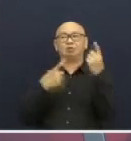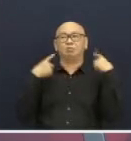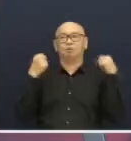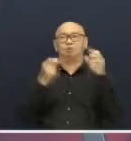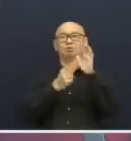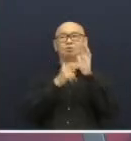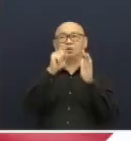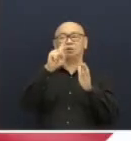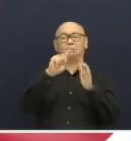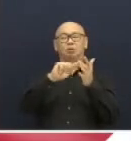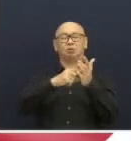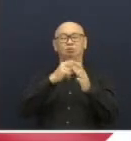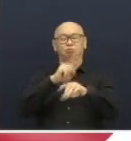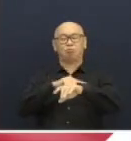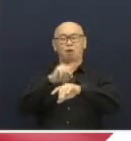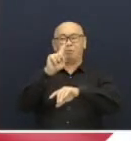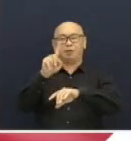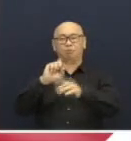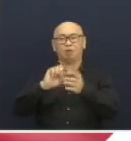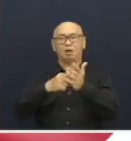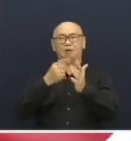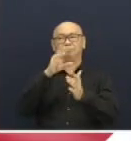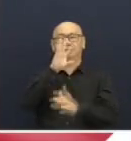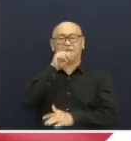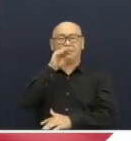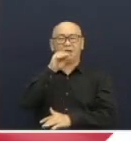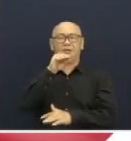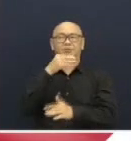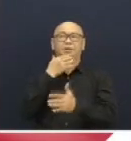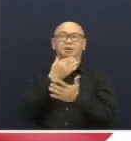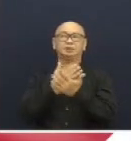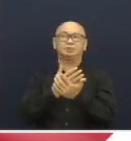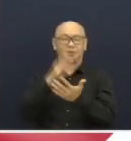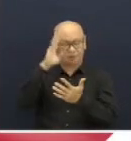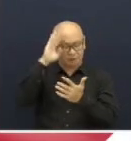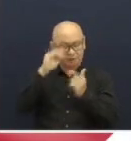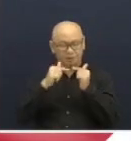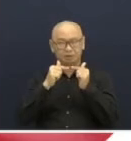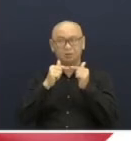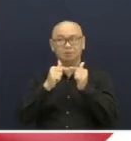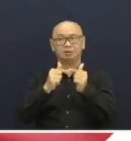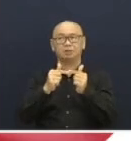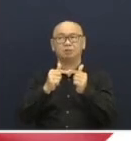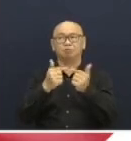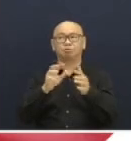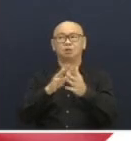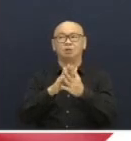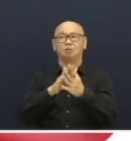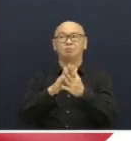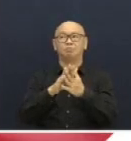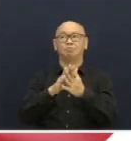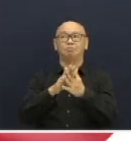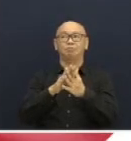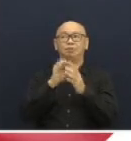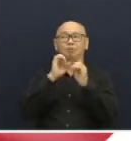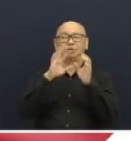2 menit, dimulai sejak Anda berbicara. Terima kasih Mas Hendy yang telah mempromosikan program di Kota Semarang. Mas Hendy